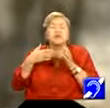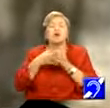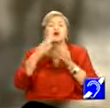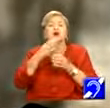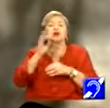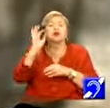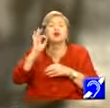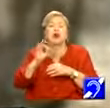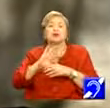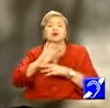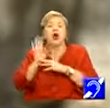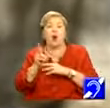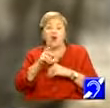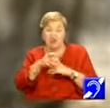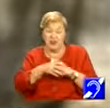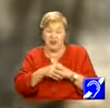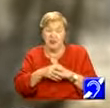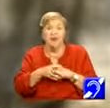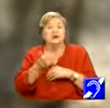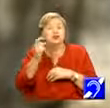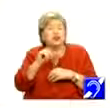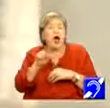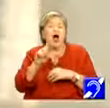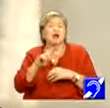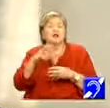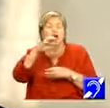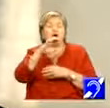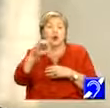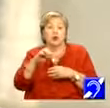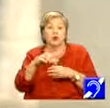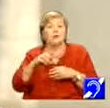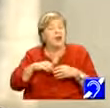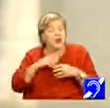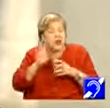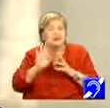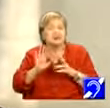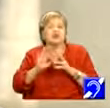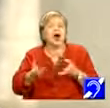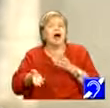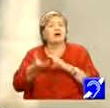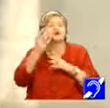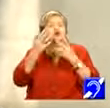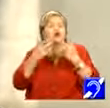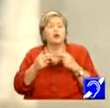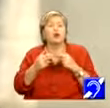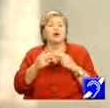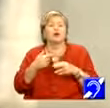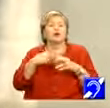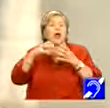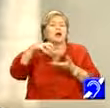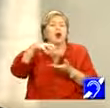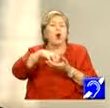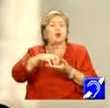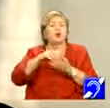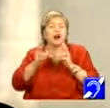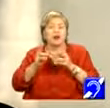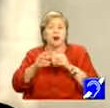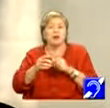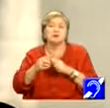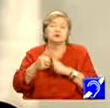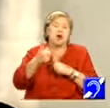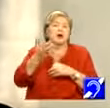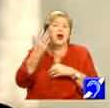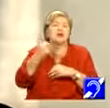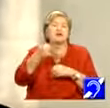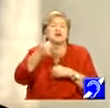și celelalte tiruri pe care le vom folosi și pe acelea. Deci sunt soluții. Am crescut deja numărul de paturi de la 600 peste 1200.